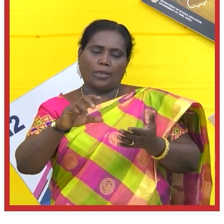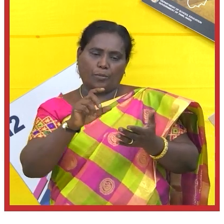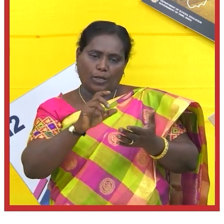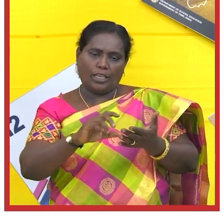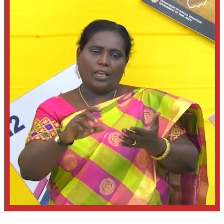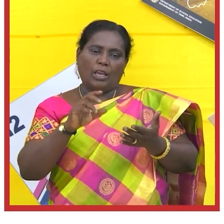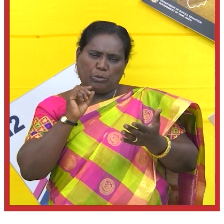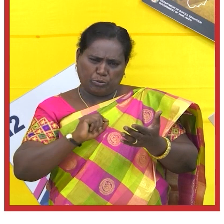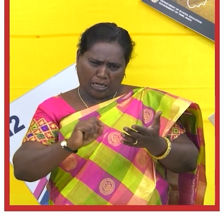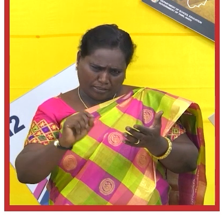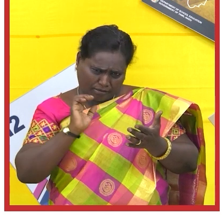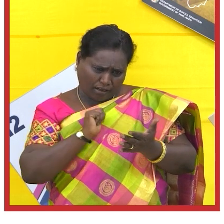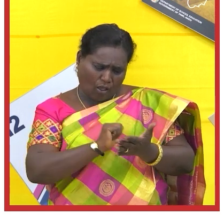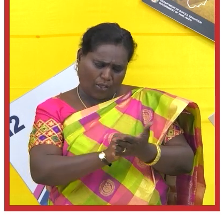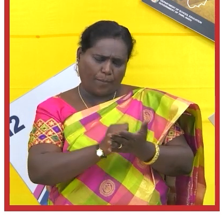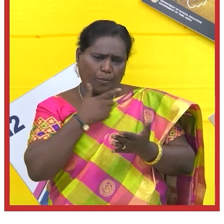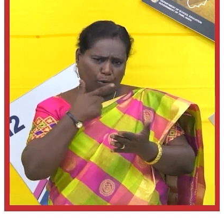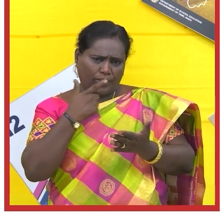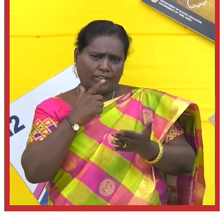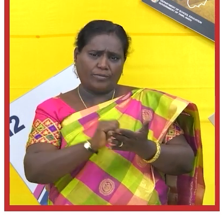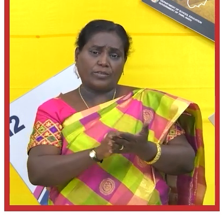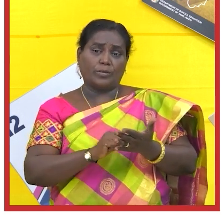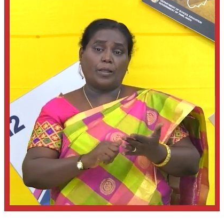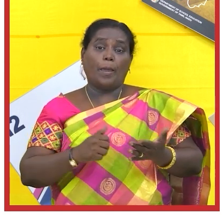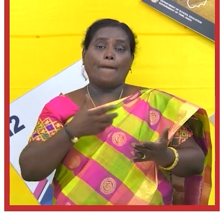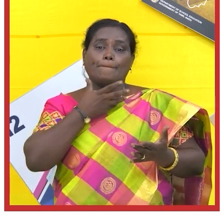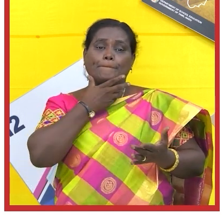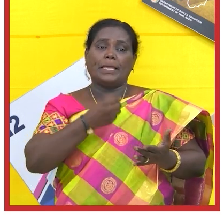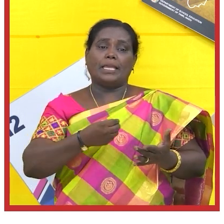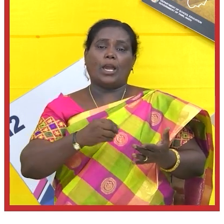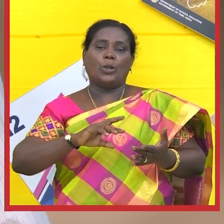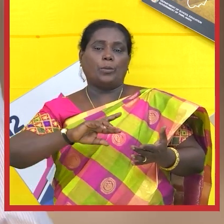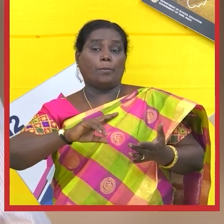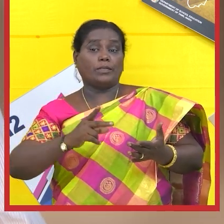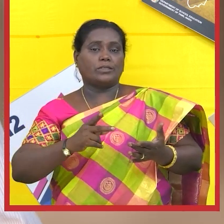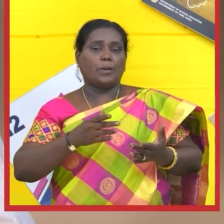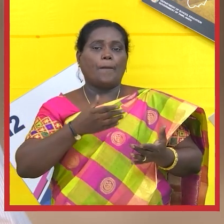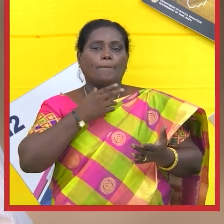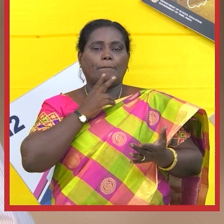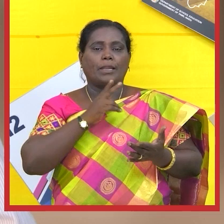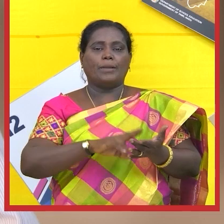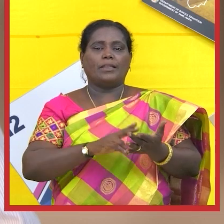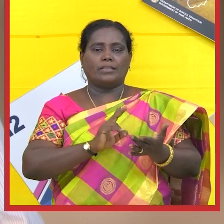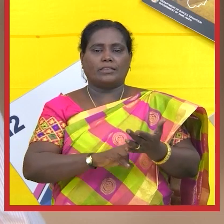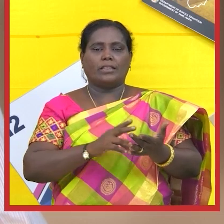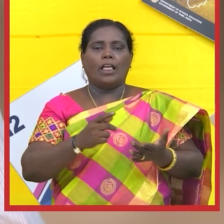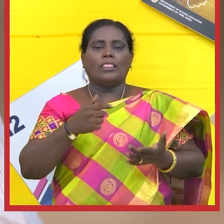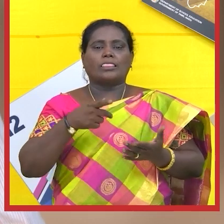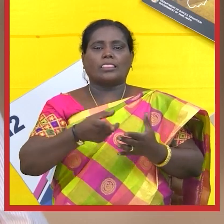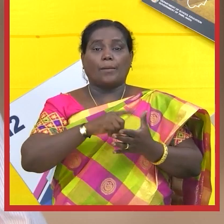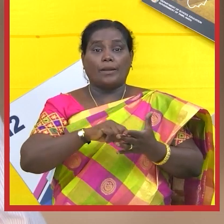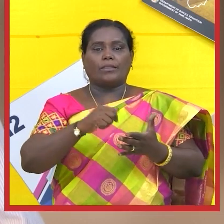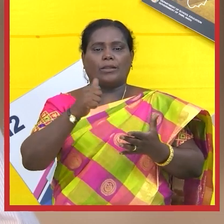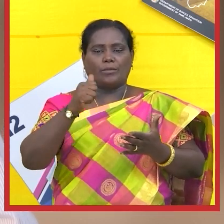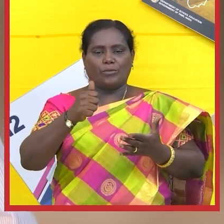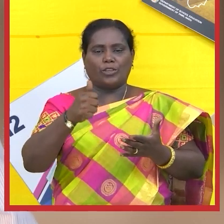பெரியார் அவர்களும் மறைமலை அடிகளார் அவர்களும் அந்த இந்தி மொழியை எதிர்க்கிறார்கள். தமிழை காக்க வேண்டும், தமிழ்